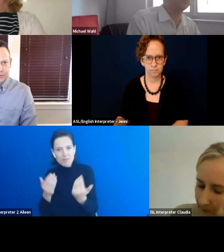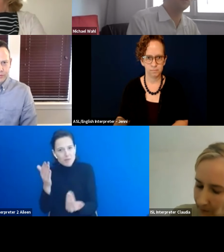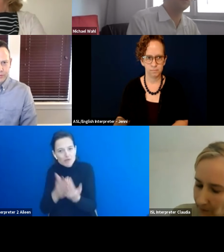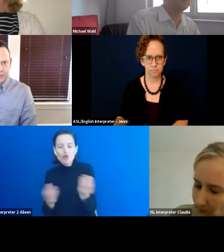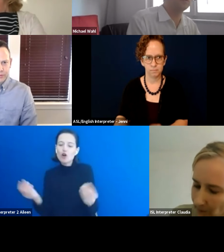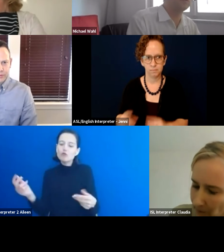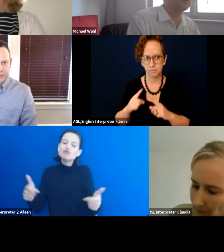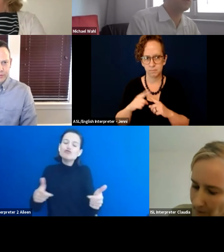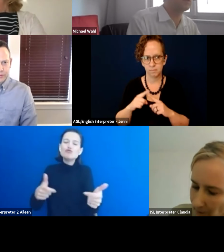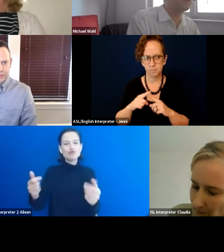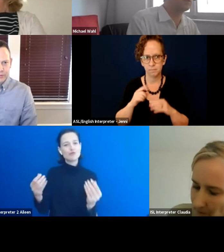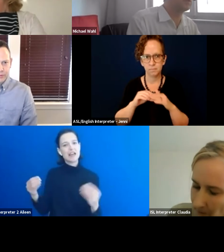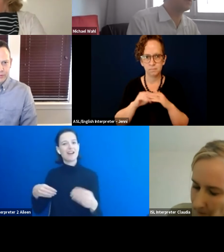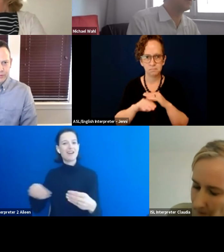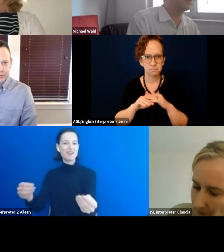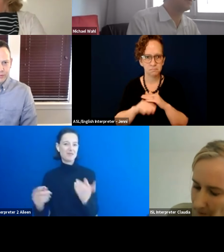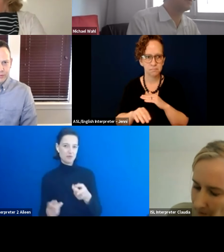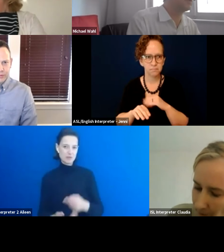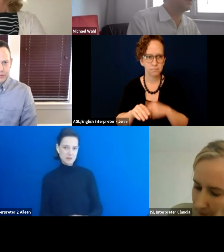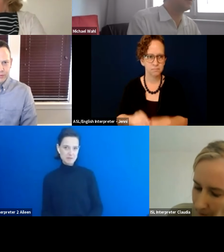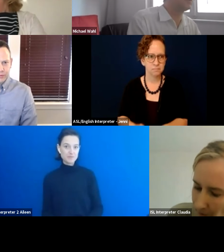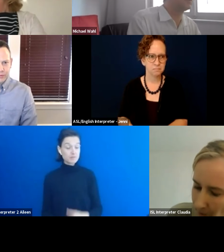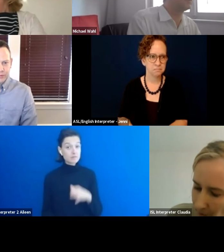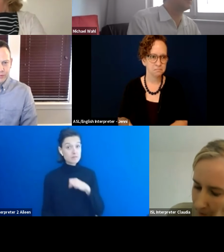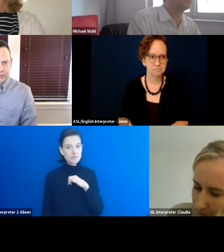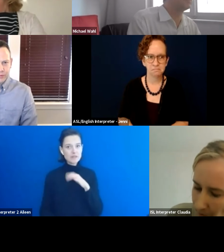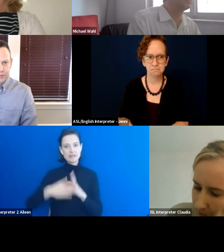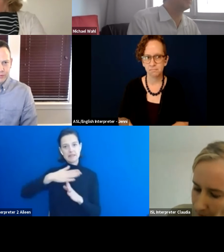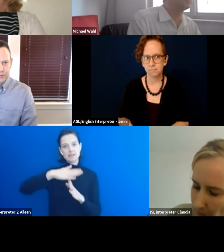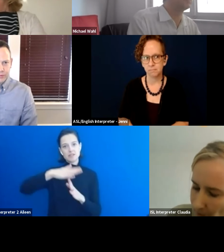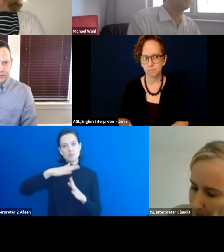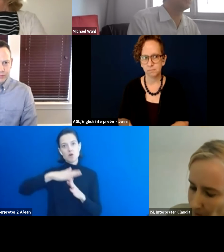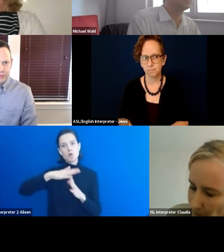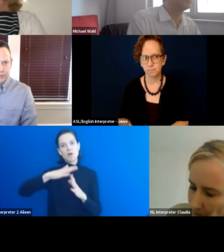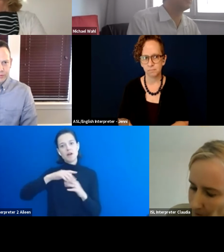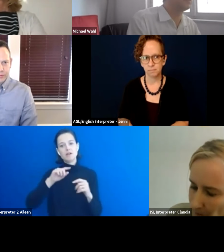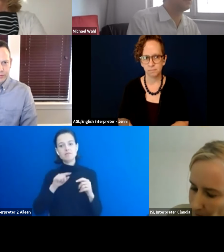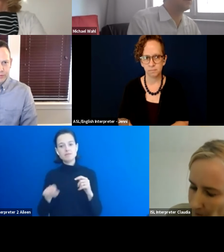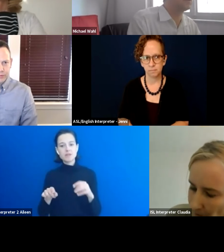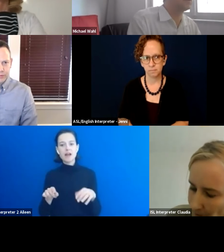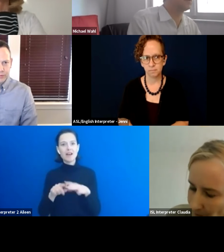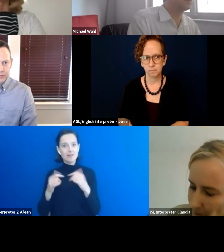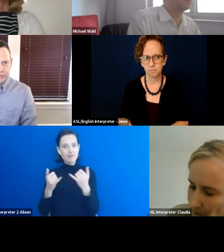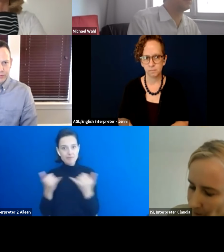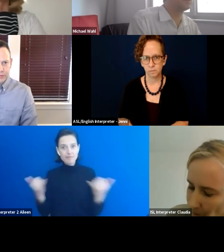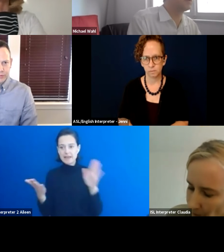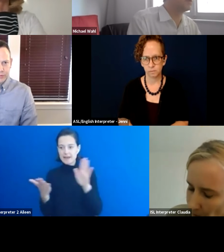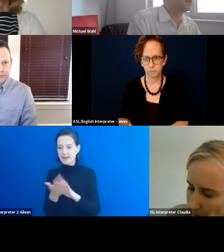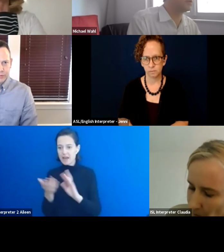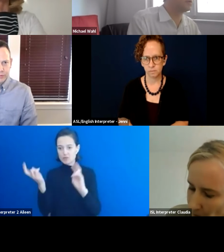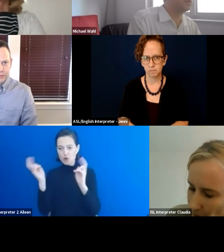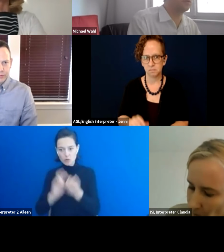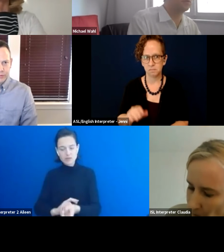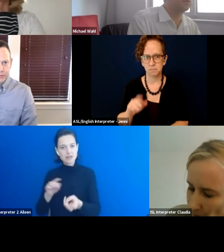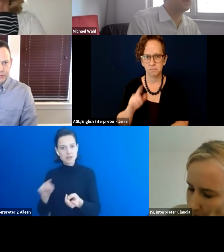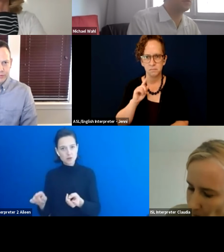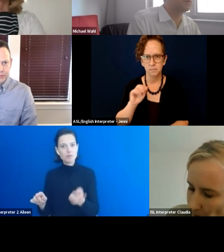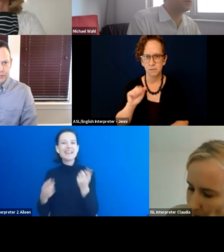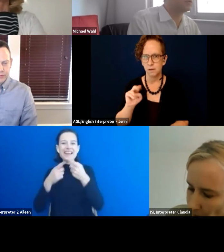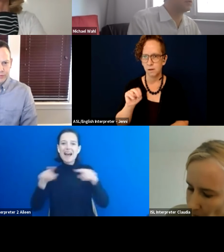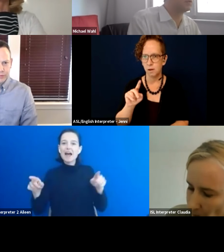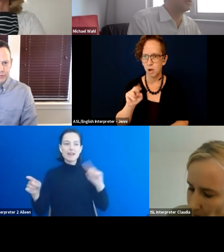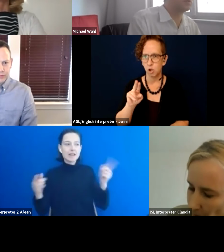T-Mobile Accessibility funktioniert. Das ist eine Frage, die ich auch mit all den anderen besprochen habe. Und da bringe ich jetzt Andreas wieder ins Spiel.